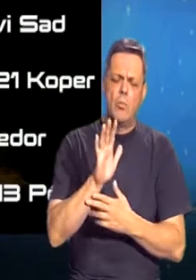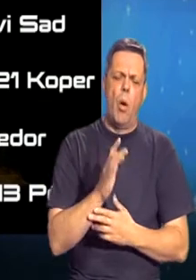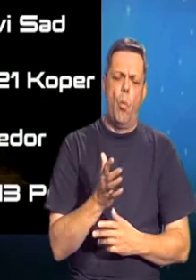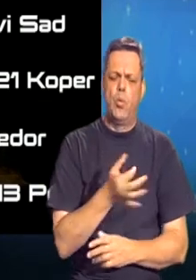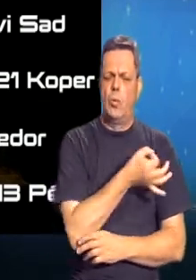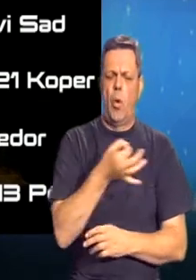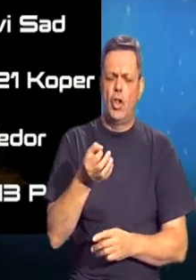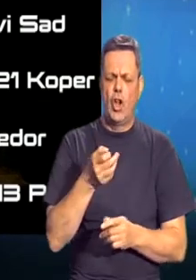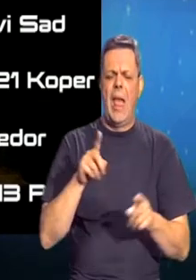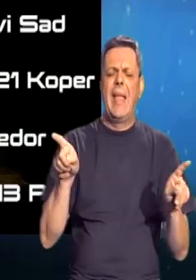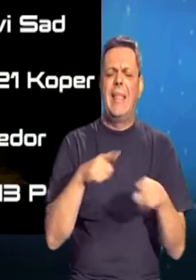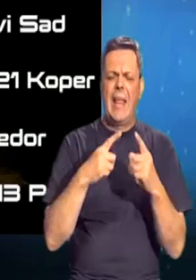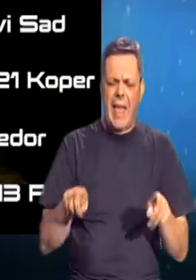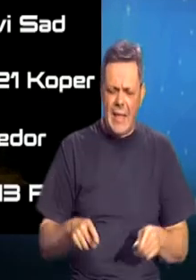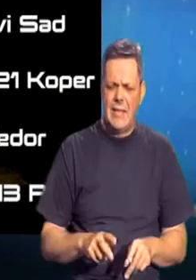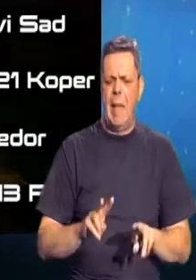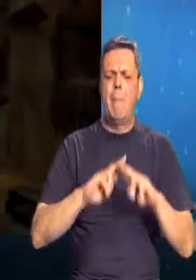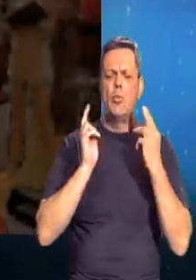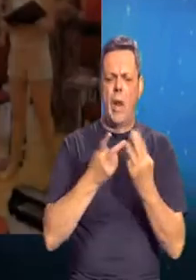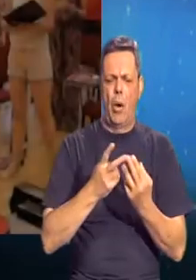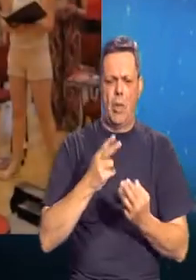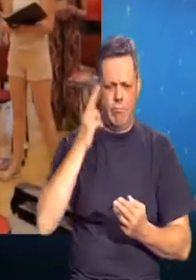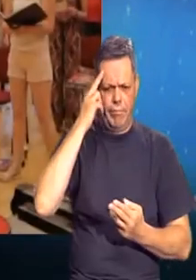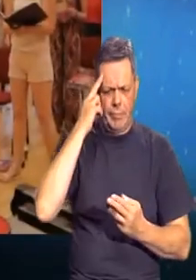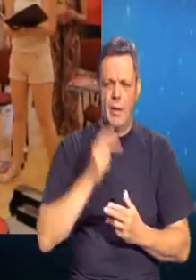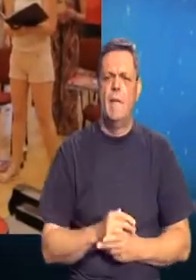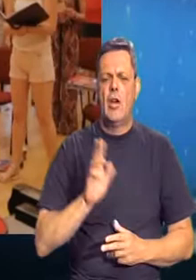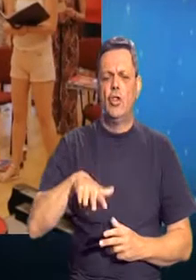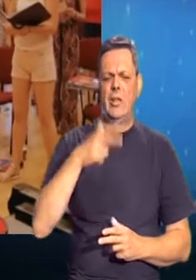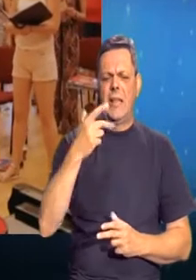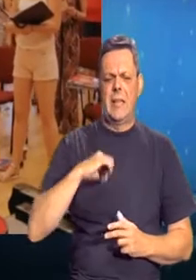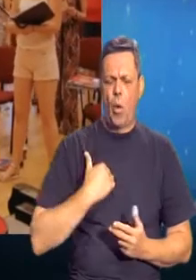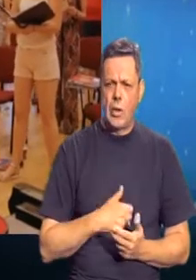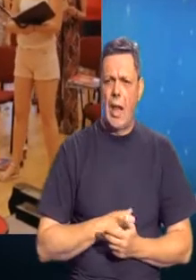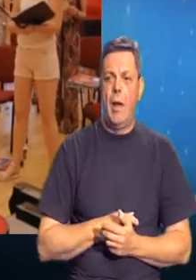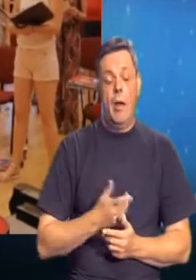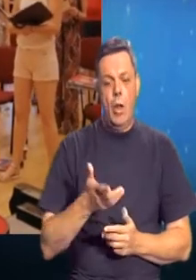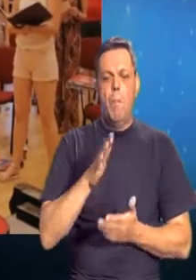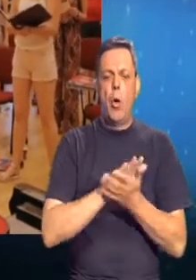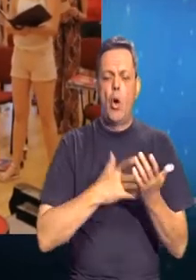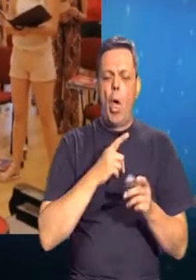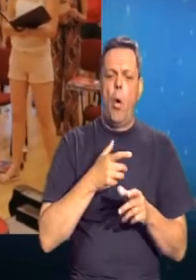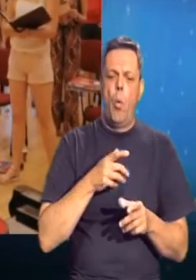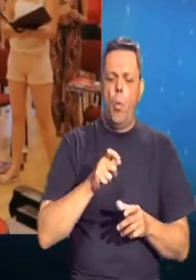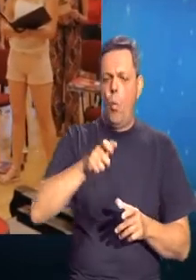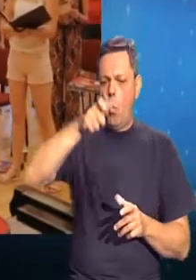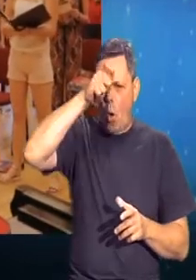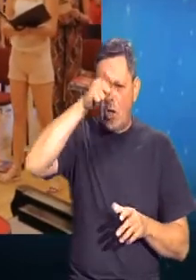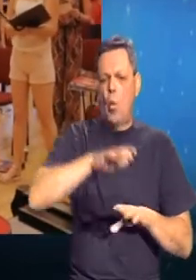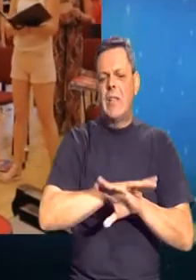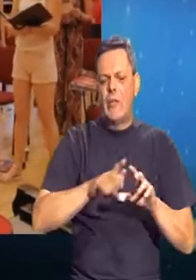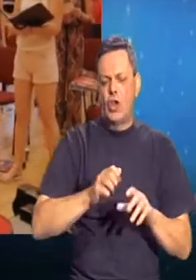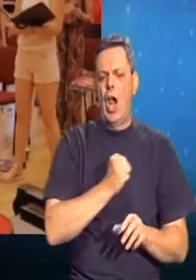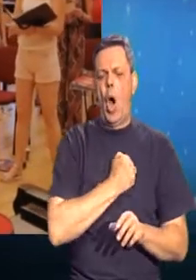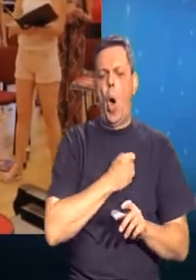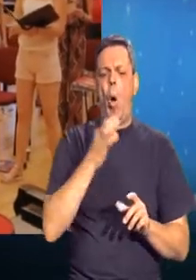dirigente međunarodne reputacije već gotovo 3 desetljeća. Hrvatski dio turneje počeo je u Osijeku, završit će u Opatiji,